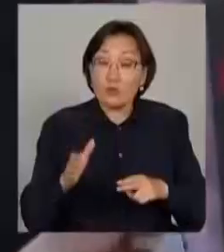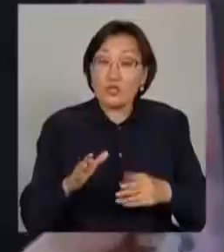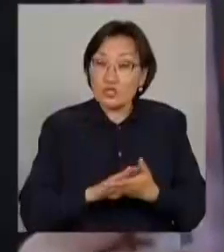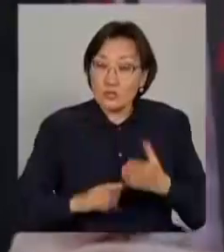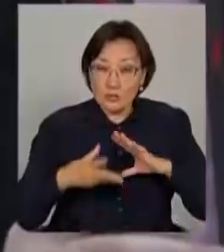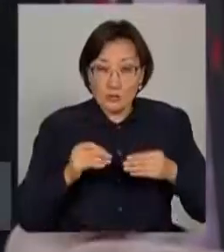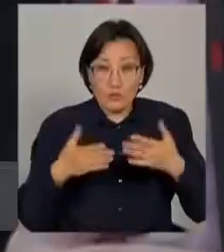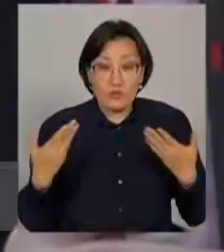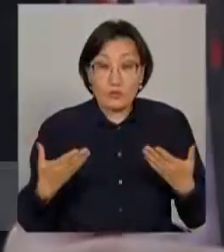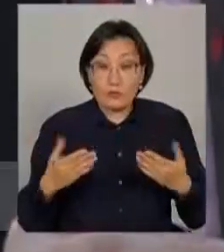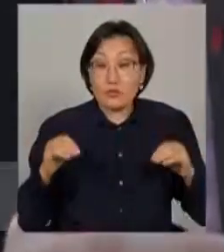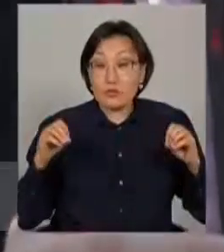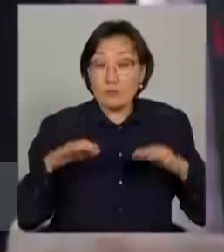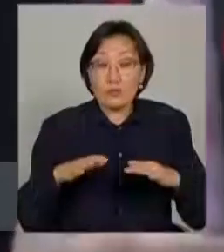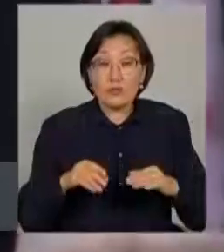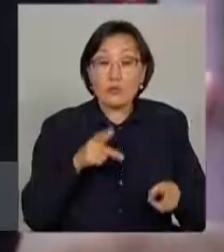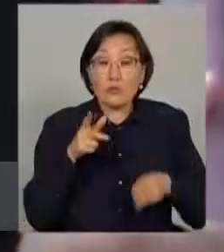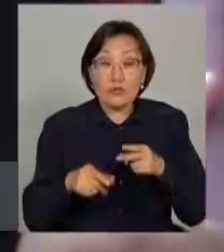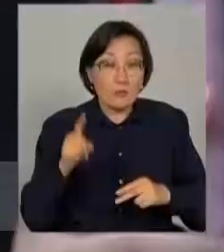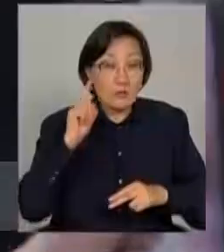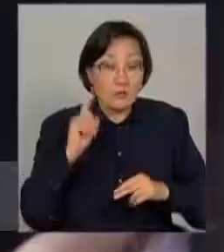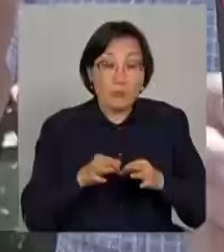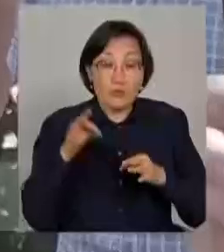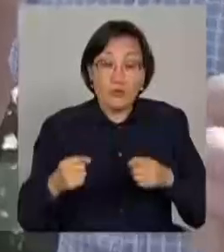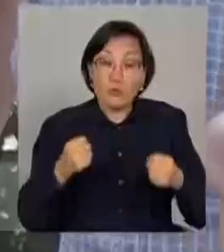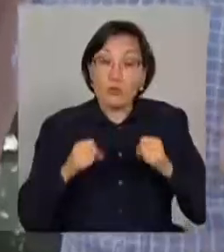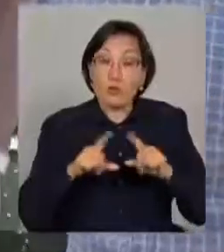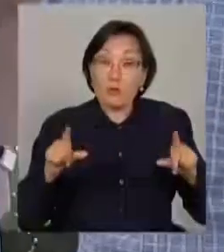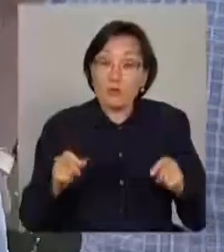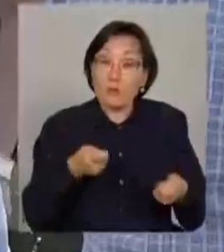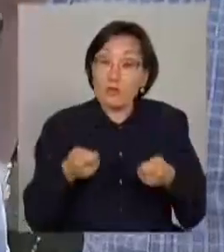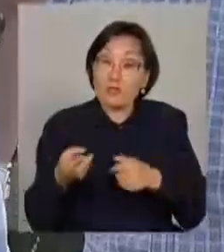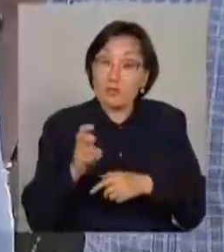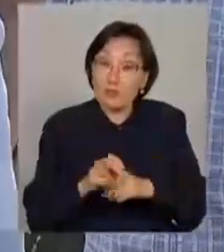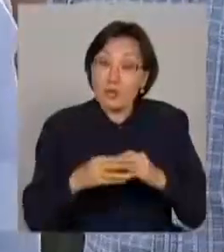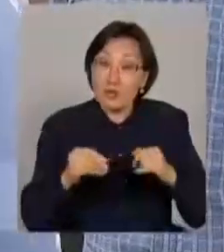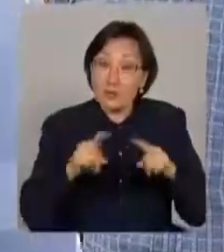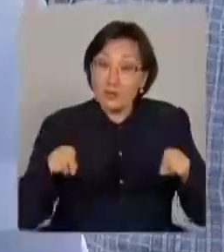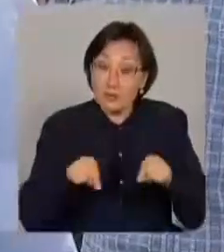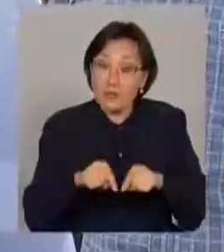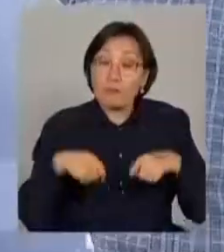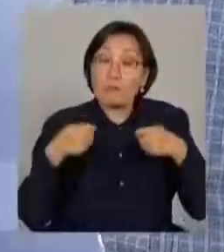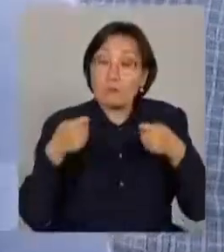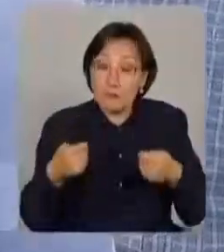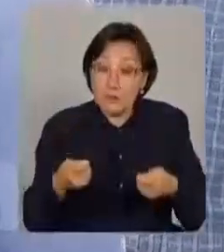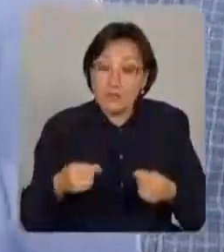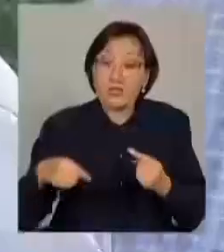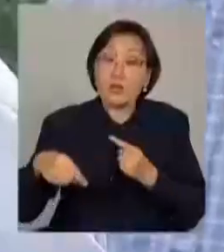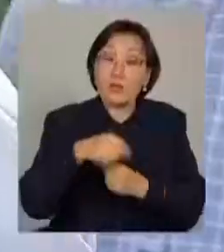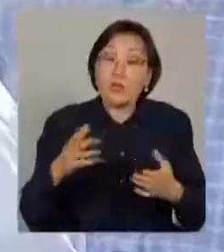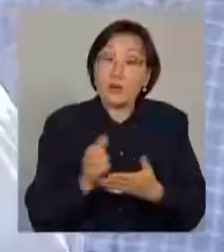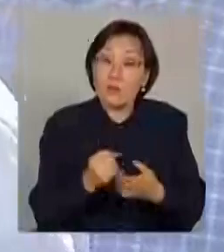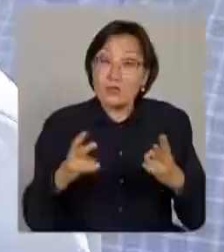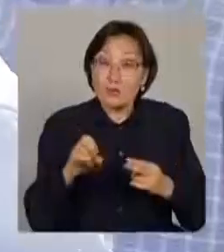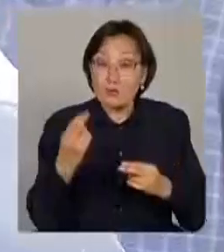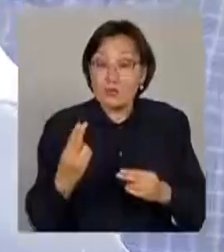жоқ. Жиналғандардың мұңын тыңдауға облыстық спорт басқармасының басшысы келді. Айтуынша жер бөлінген, тек демеушілерді тарту қалыпты. Әрі ұлттық